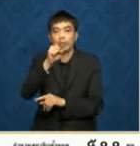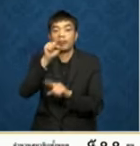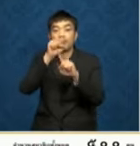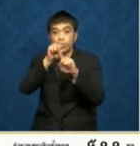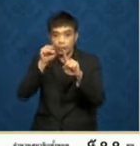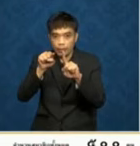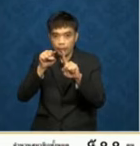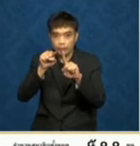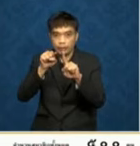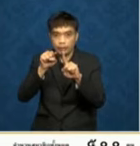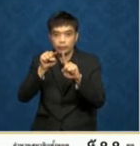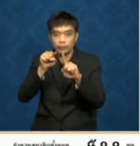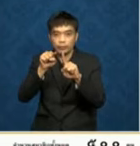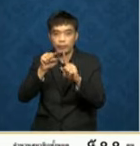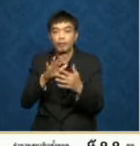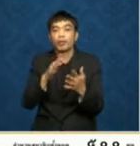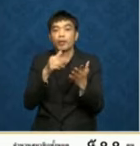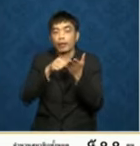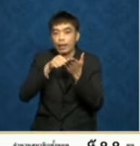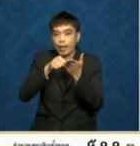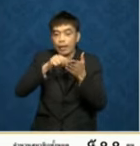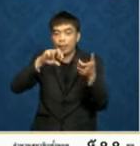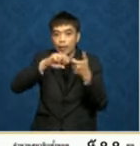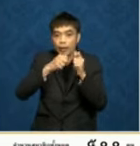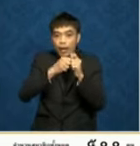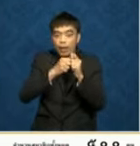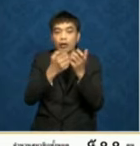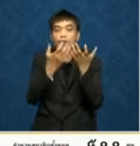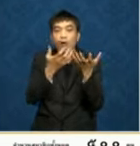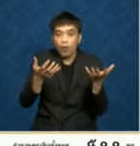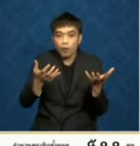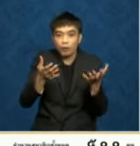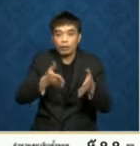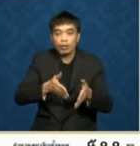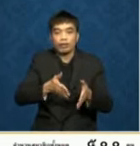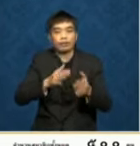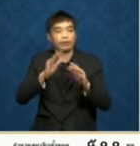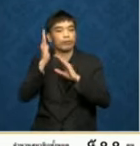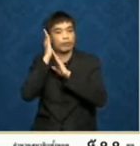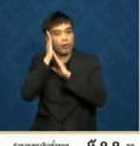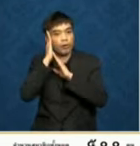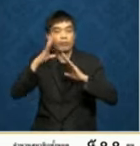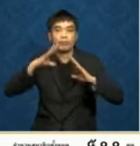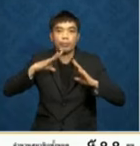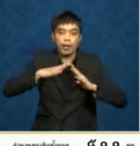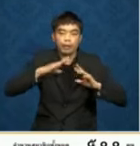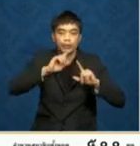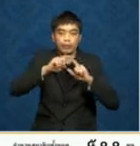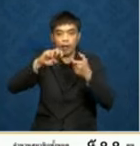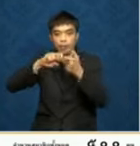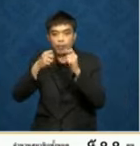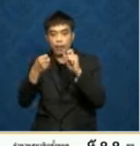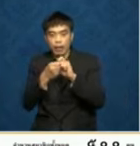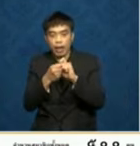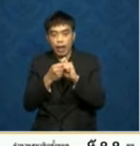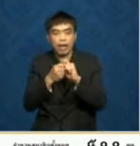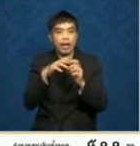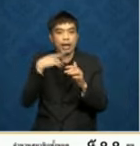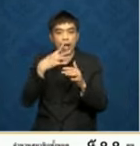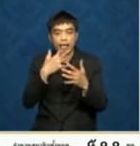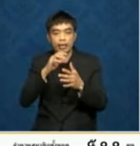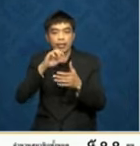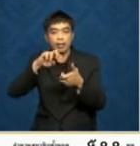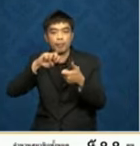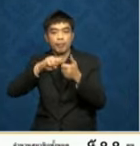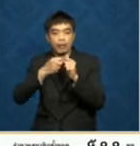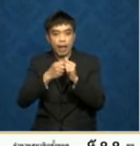เป็นการใช้ปรปงซ่อมอาคารนอน ในการค้มครองผู้เสยหายจากการค้ามนุย์ปรับปรงอ